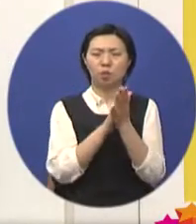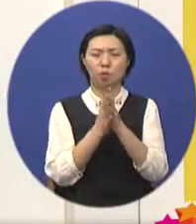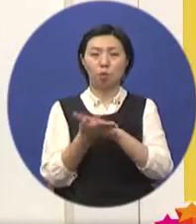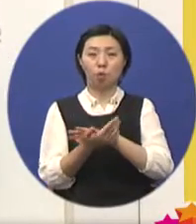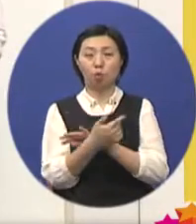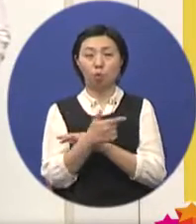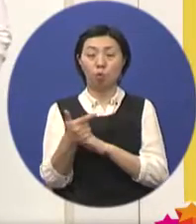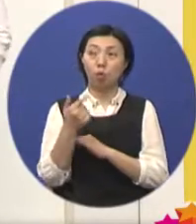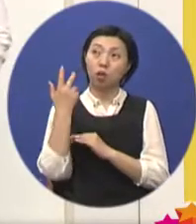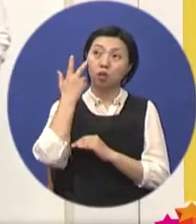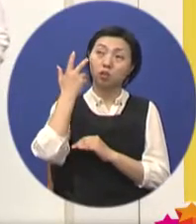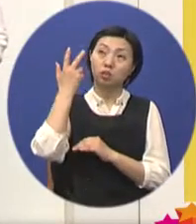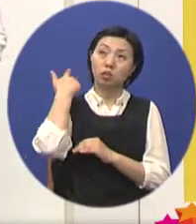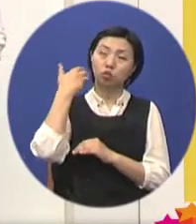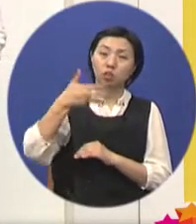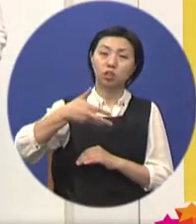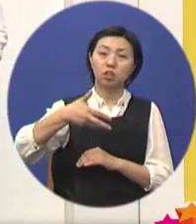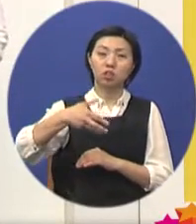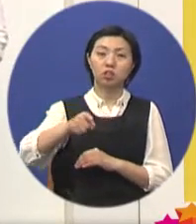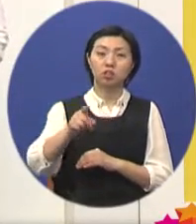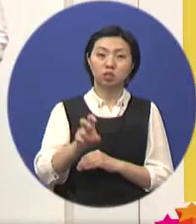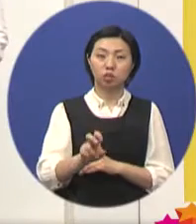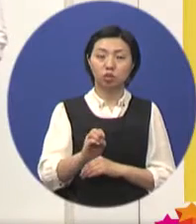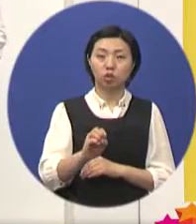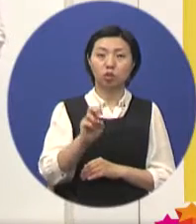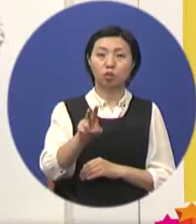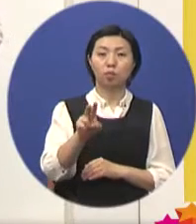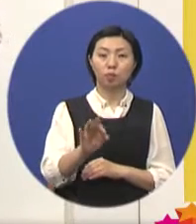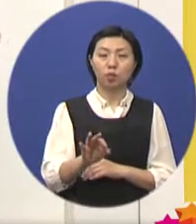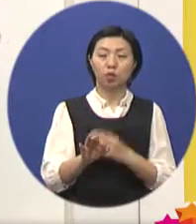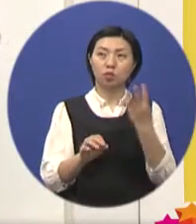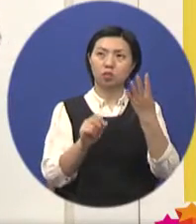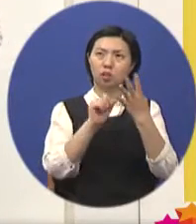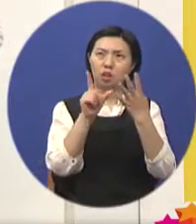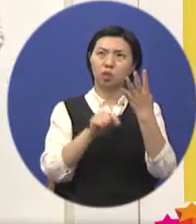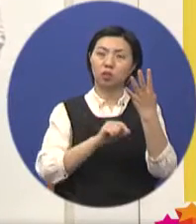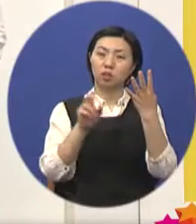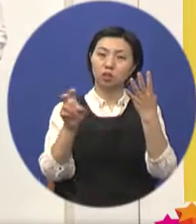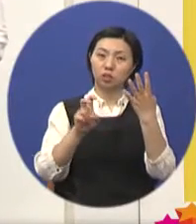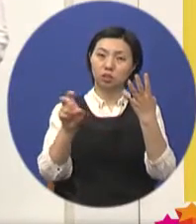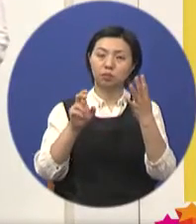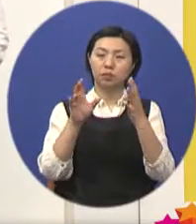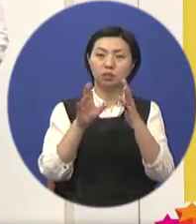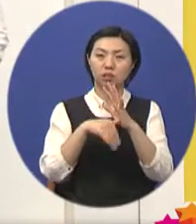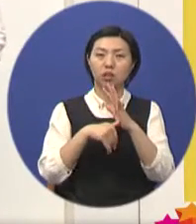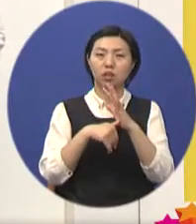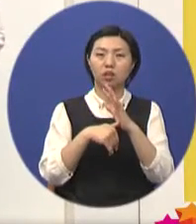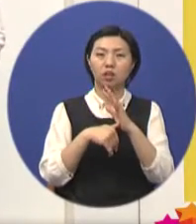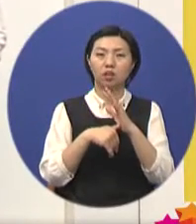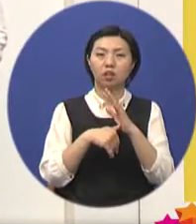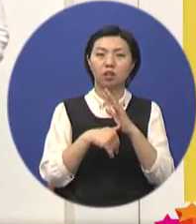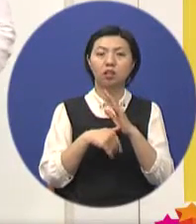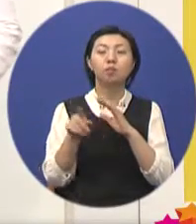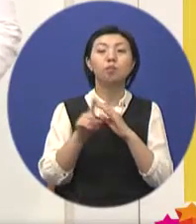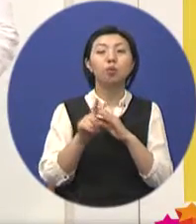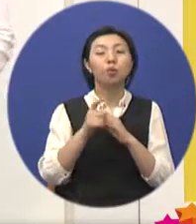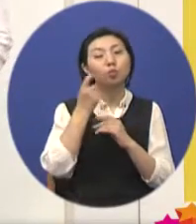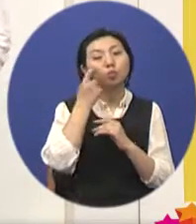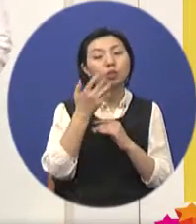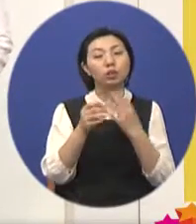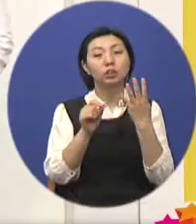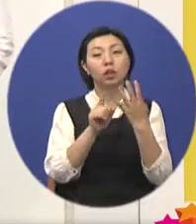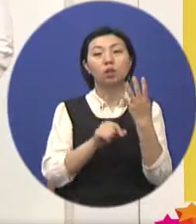지난주에 청명이었고 그렇죠. 4월 20일 날은 절기상 네. 절기가 24번 있는데 그렇죠. 무엇일까요? 20일?